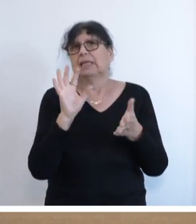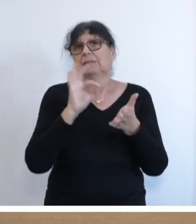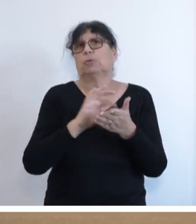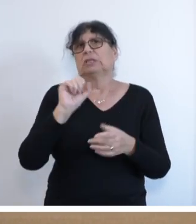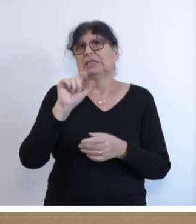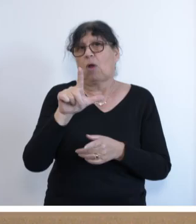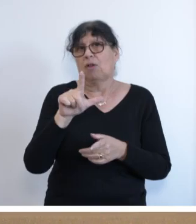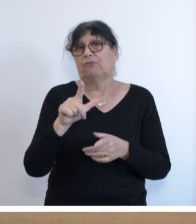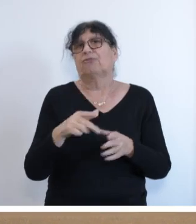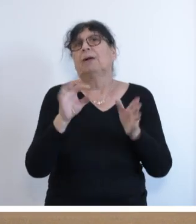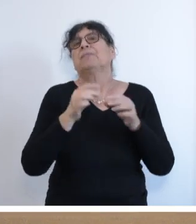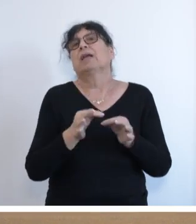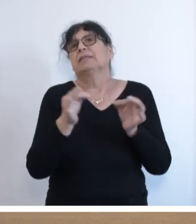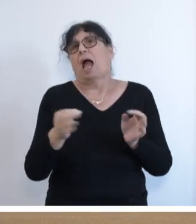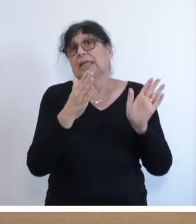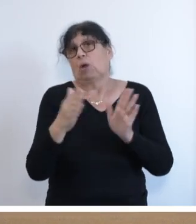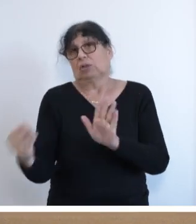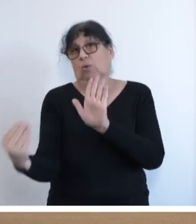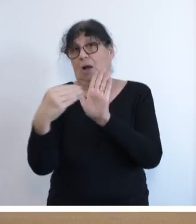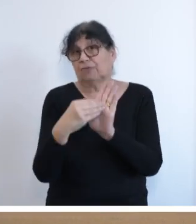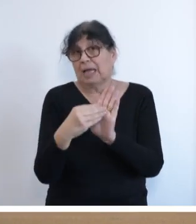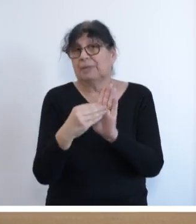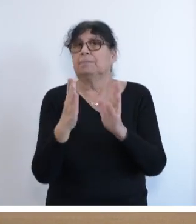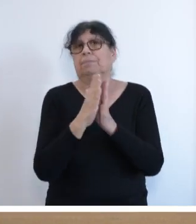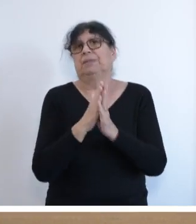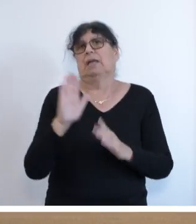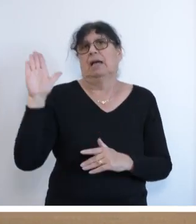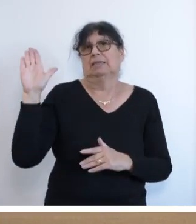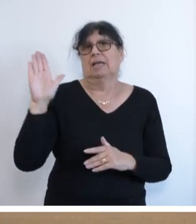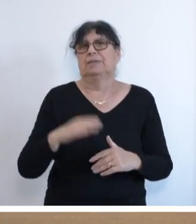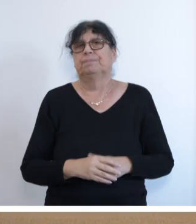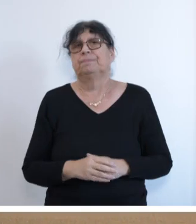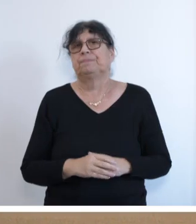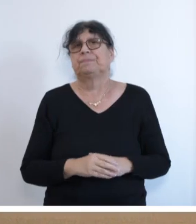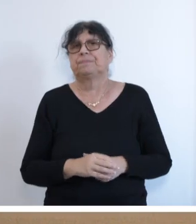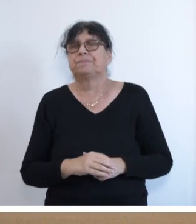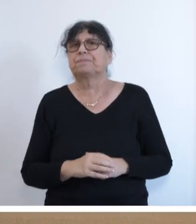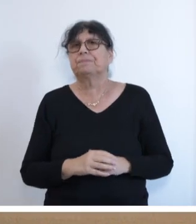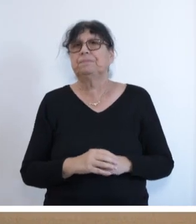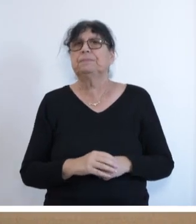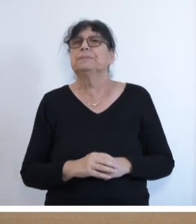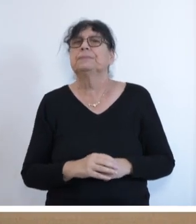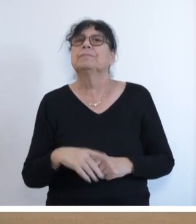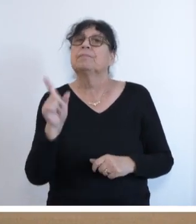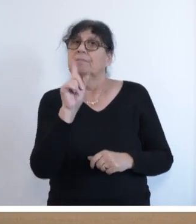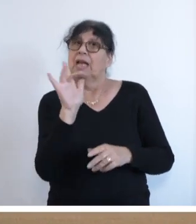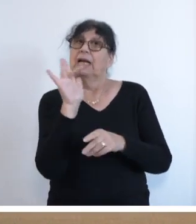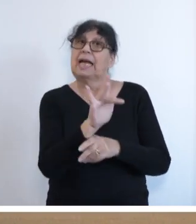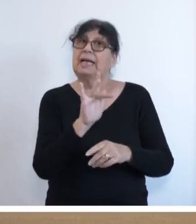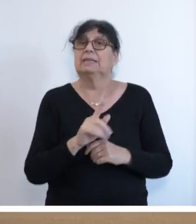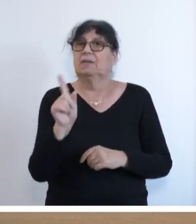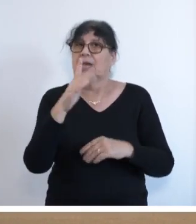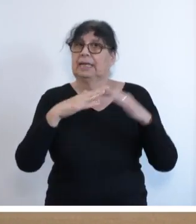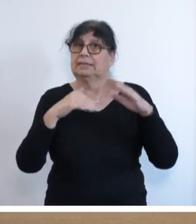als Punkt 12 in die Tagesordnung aufgenommen wird, den bitte ich, eine Hand zu erheben. Wer ist dagegen?